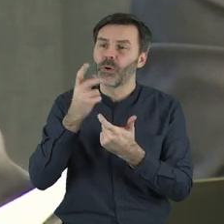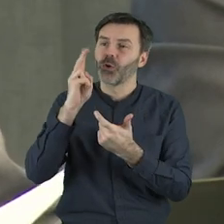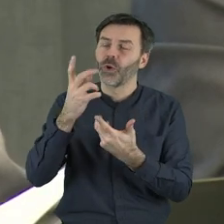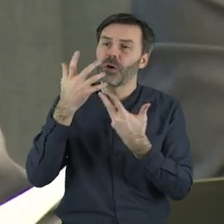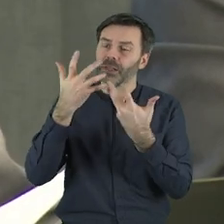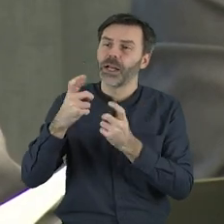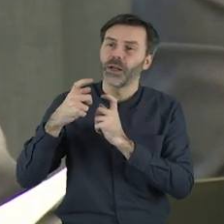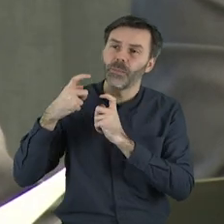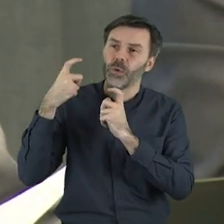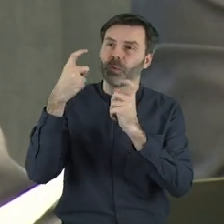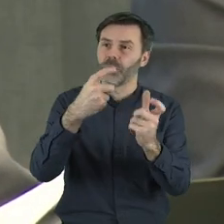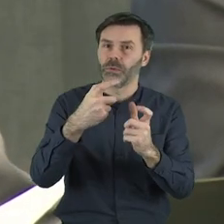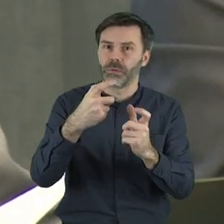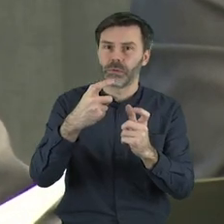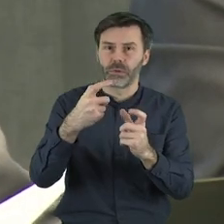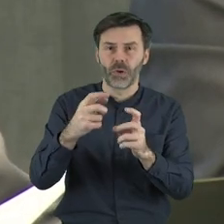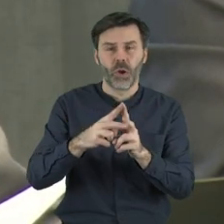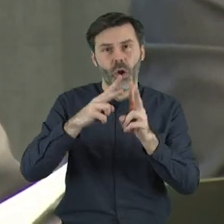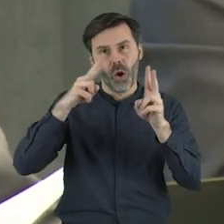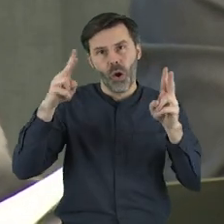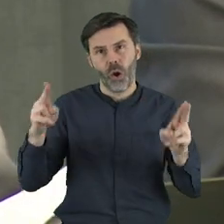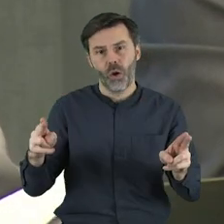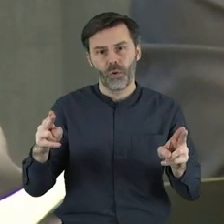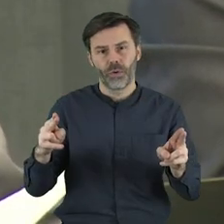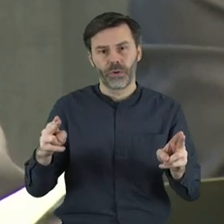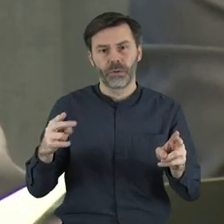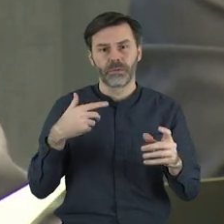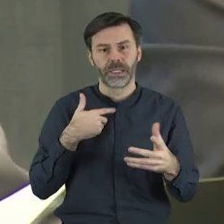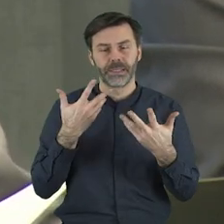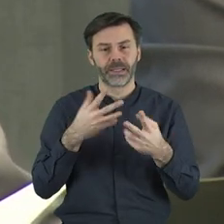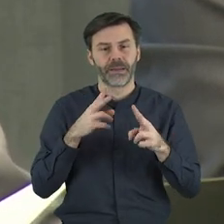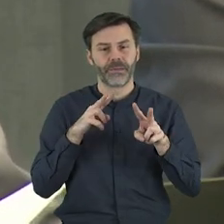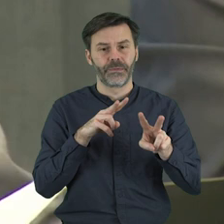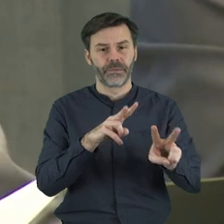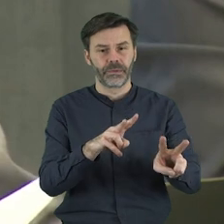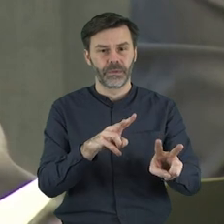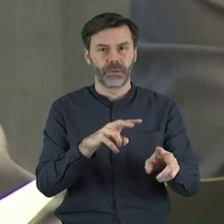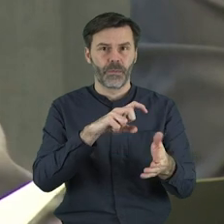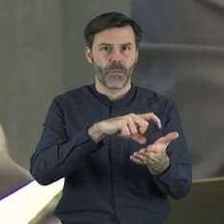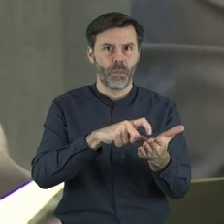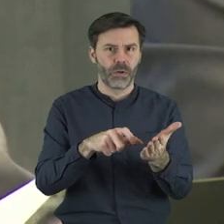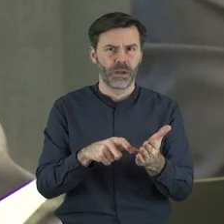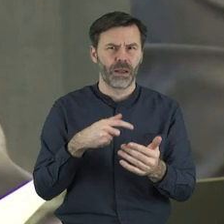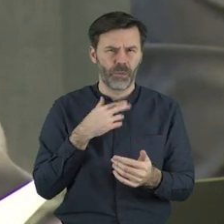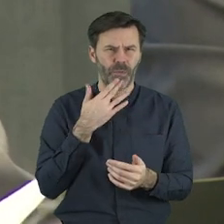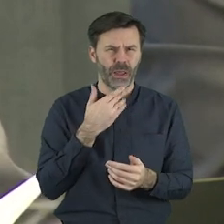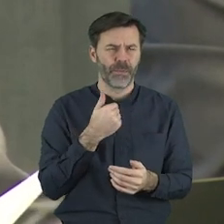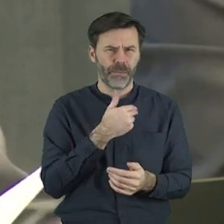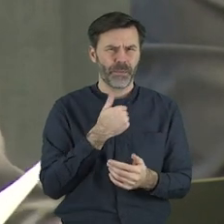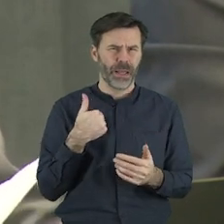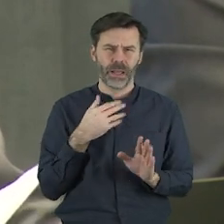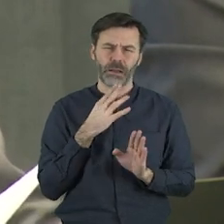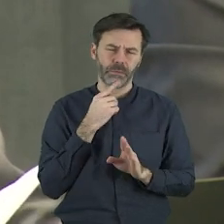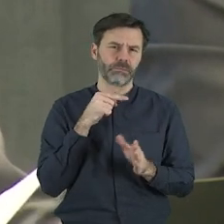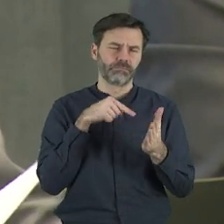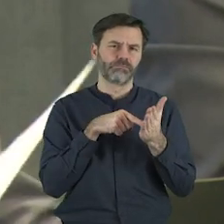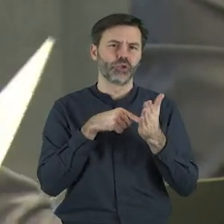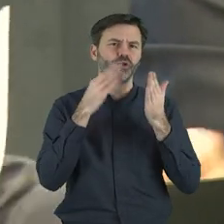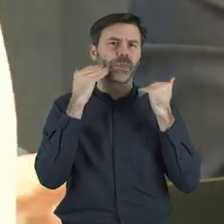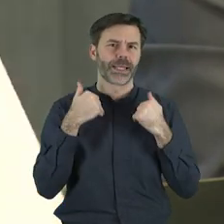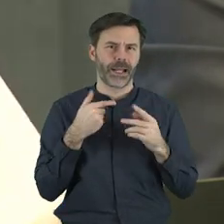chcemy wydzierżawić pomieszczenia. Mówię my, ale tak naprawdę tutaj chodzi oczywiście o szpital. Także proszę